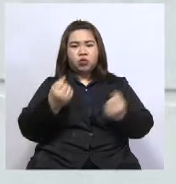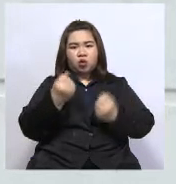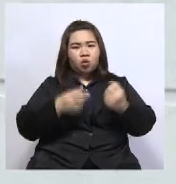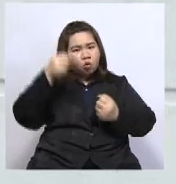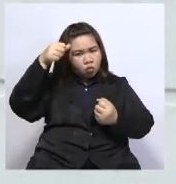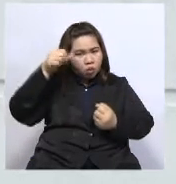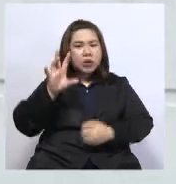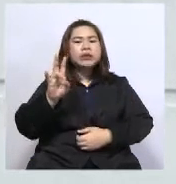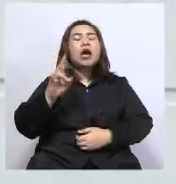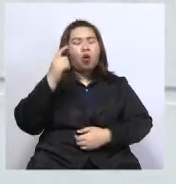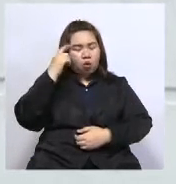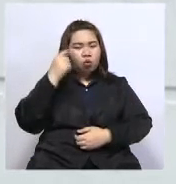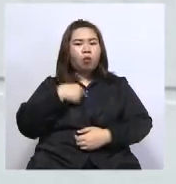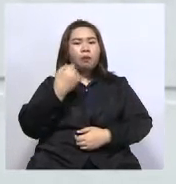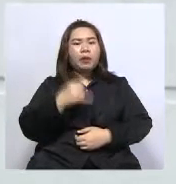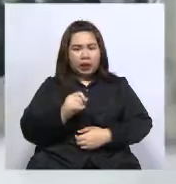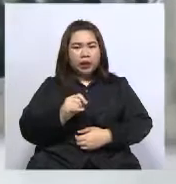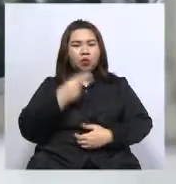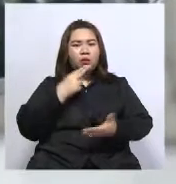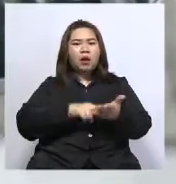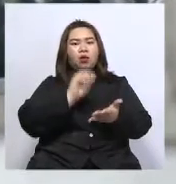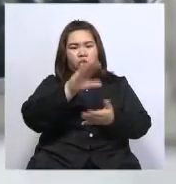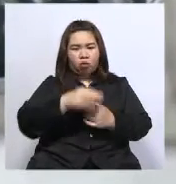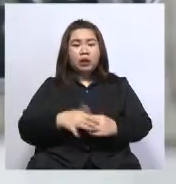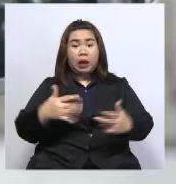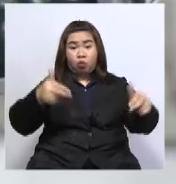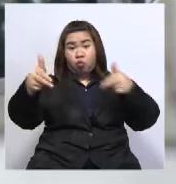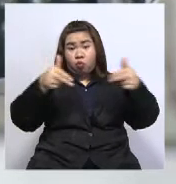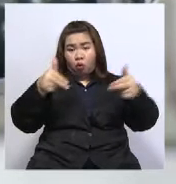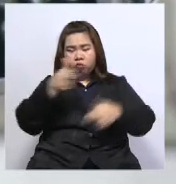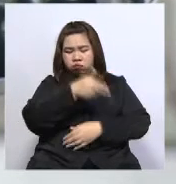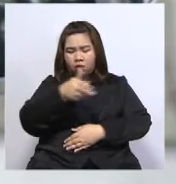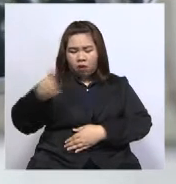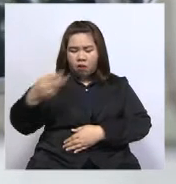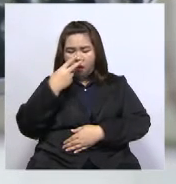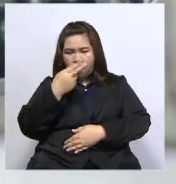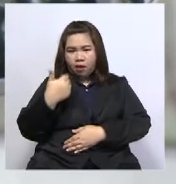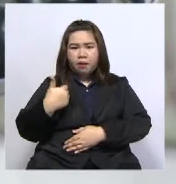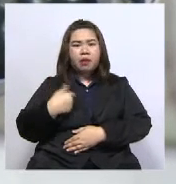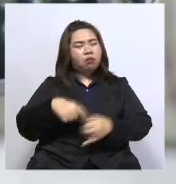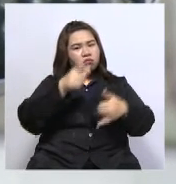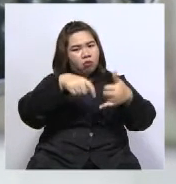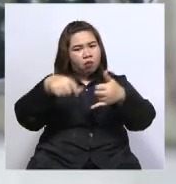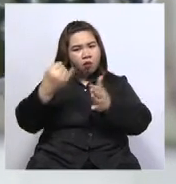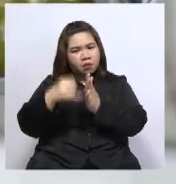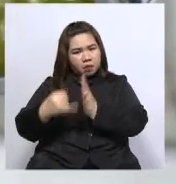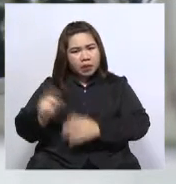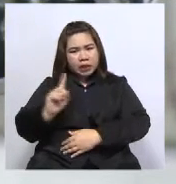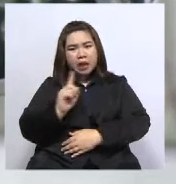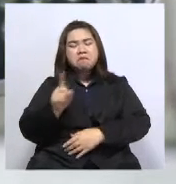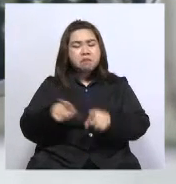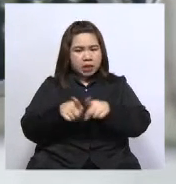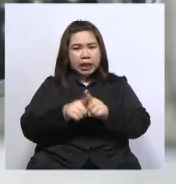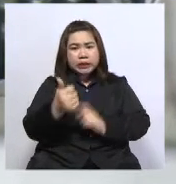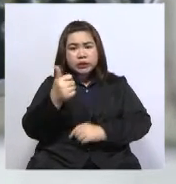ายใน7วันสัปดาห์เดียวรู้เรื่องทั้งนี้ค่ะกล้องระบบตรวจจับดังกล่าวยังจะสามารถตรวจการกระทำความผิดในรูปแบบอื่นๆ